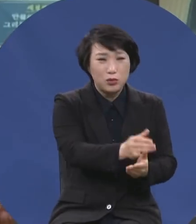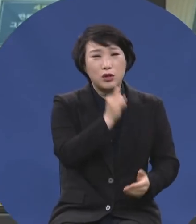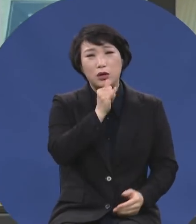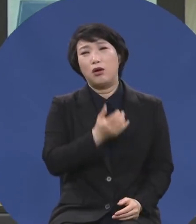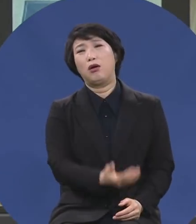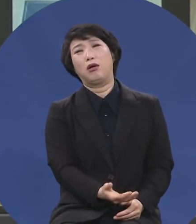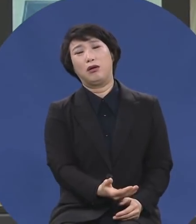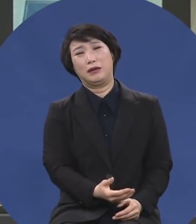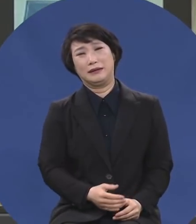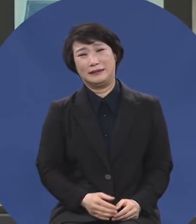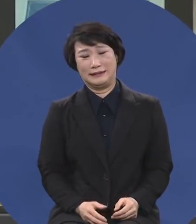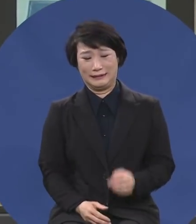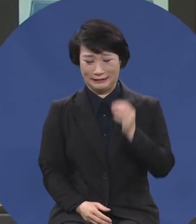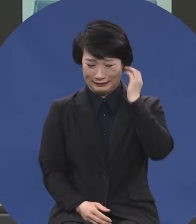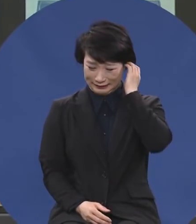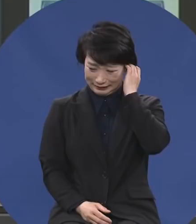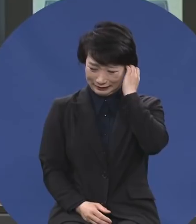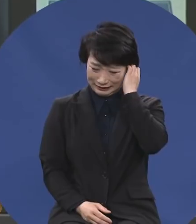않냐 이 말입니다. 응?